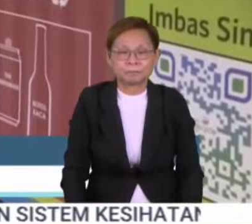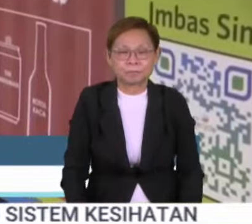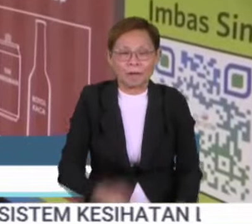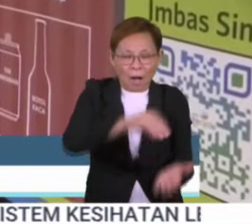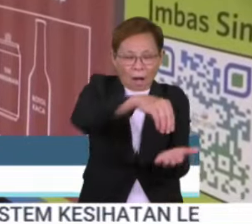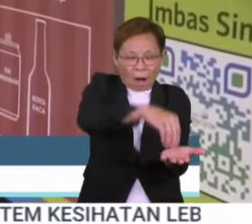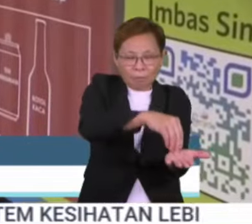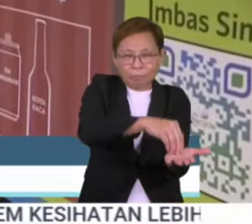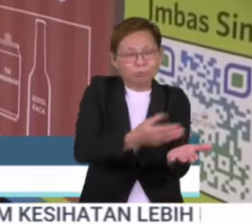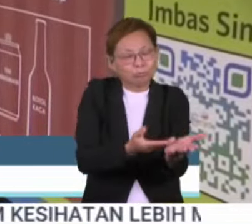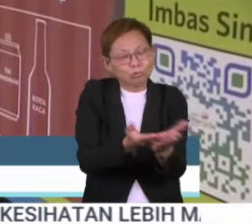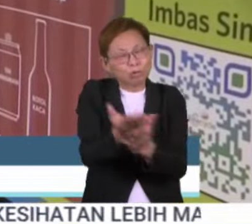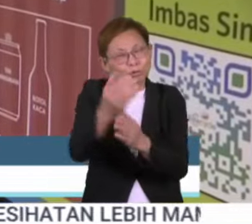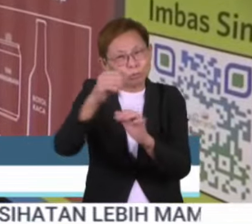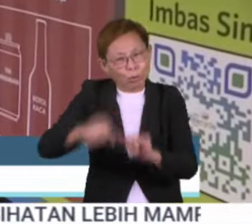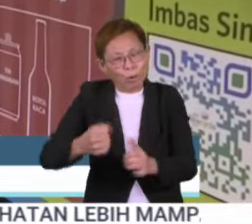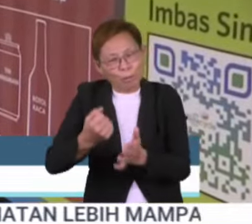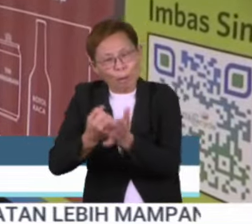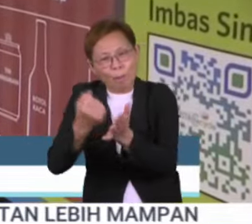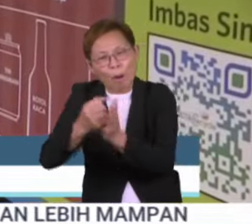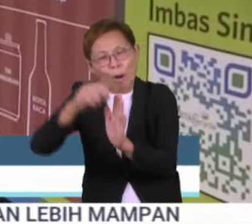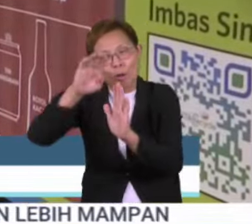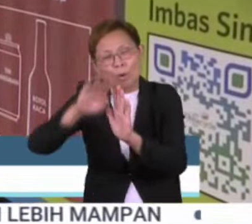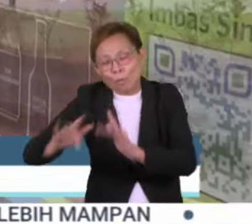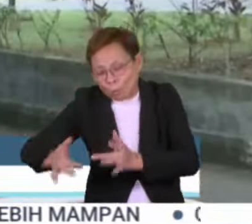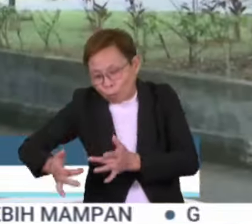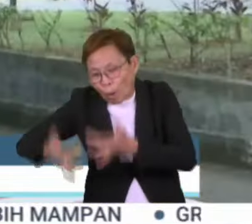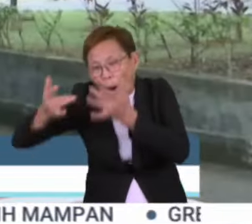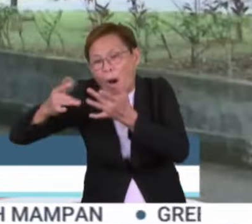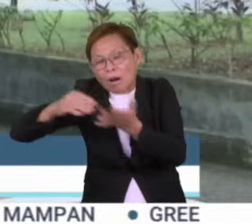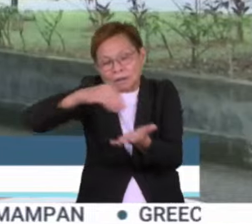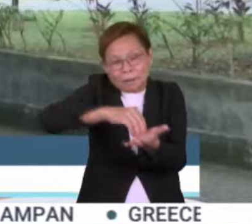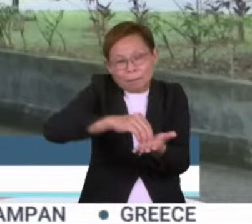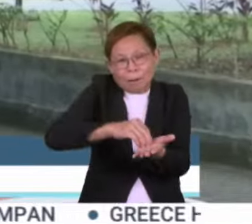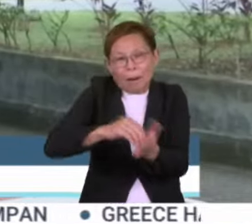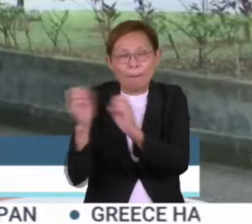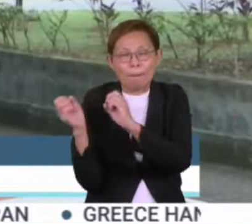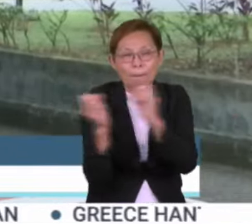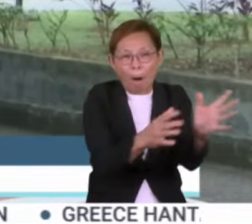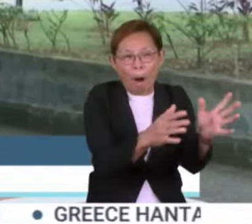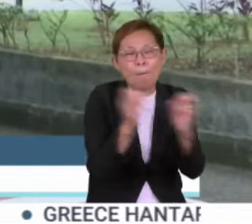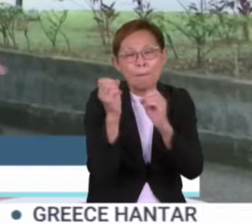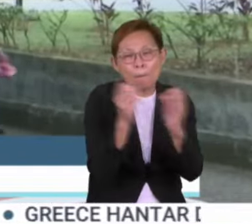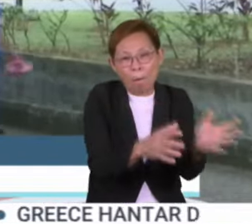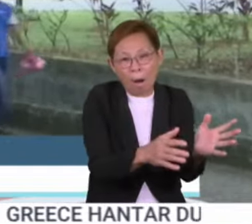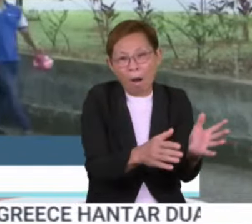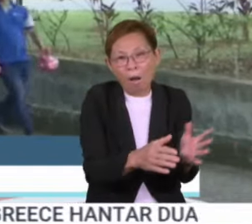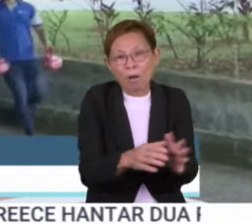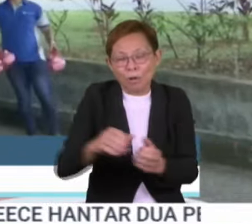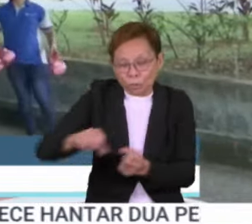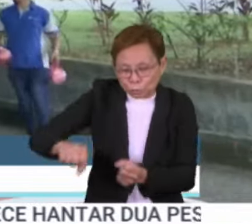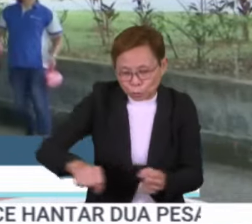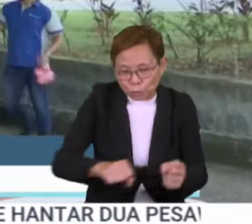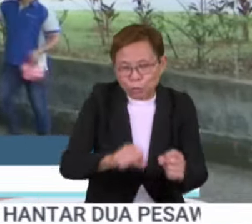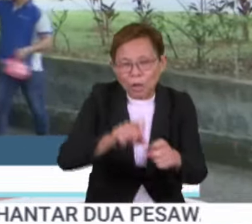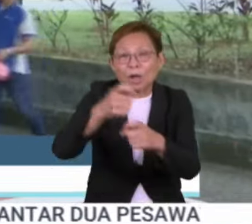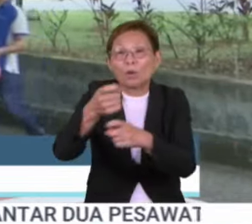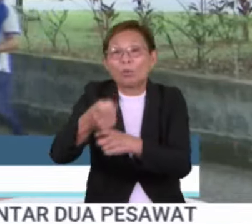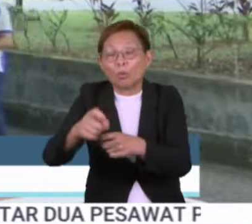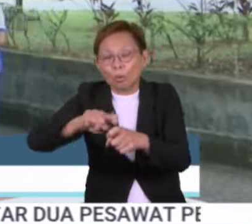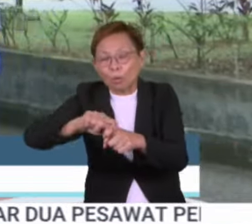Hub berkenaan sekaligus dapat membantu mengurangkan beban di tapak pelepasan sisa pepejal sanitari Sungai Udang yang meningkat